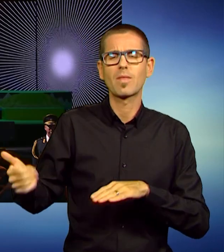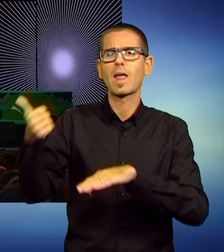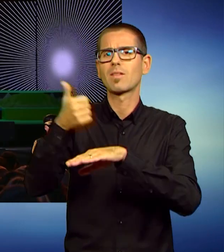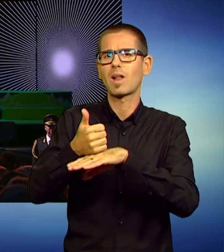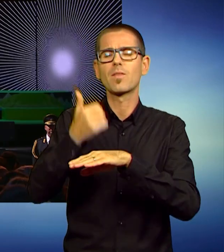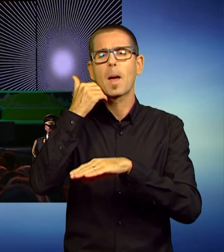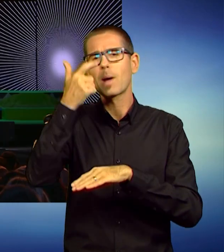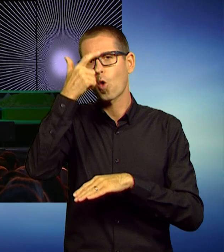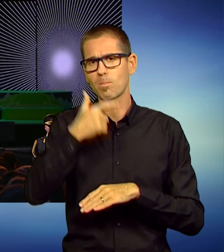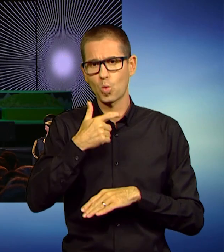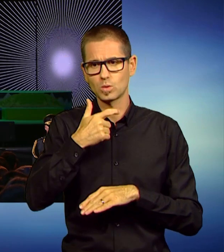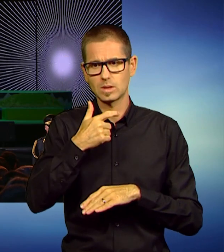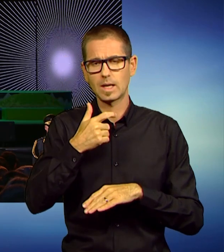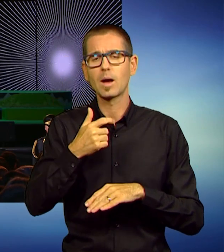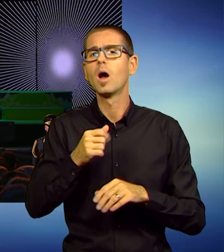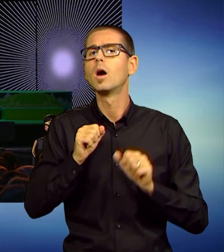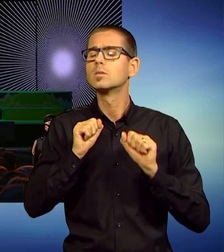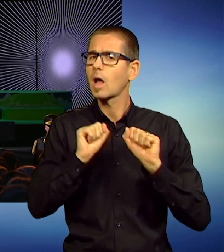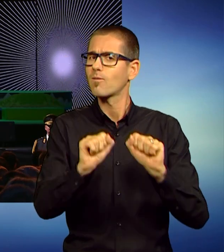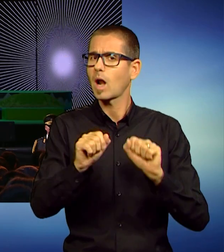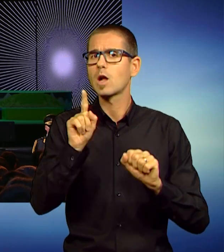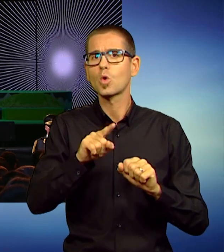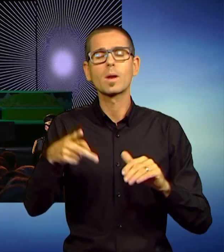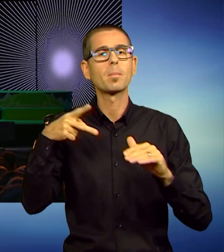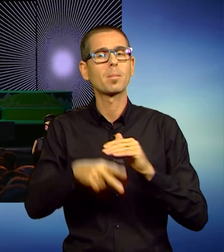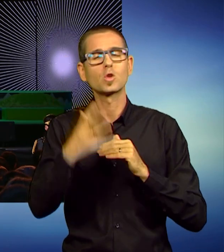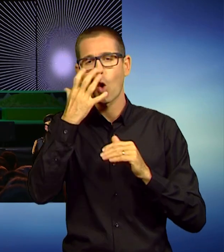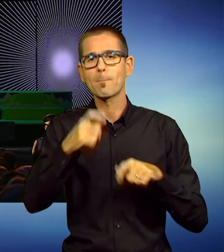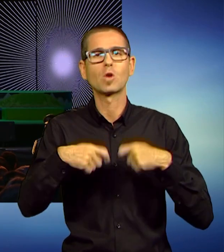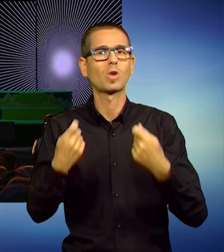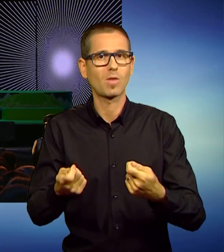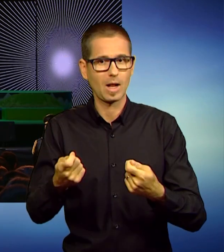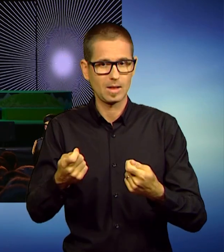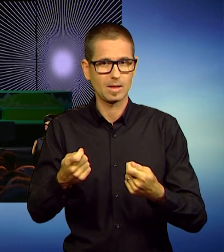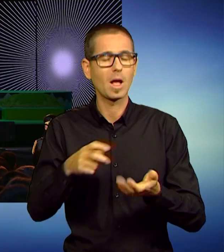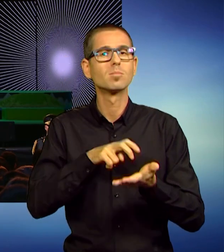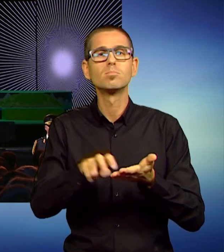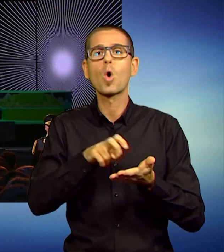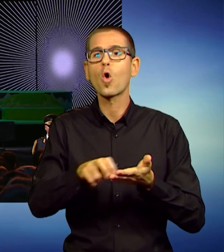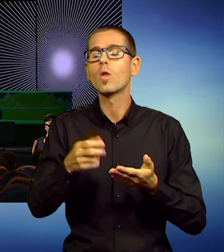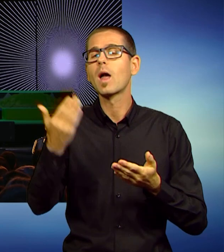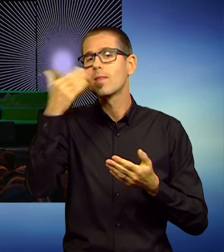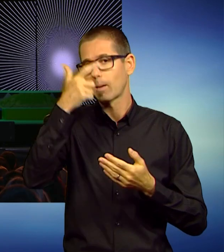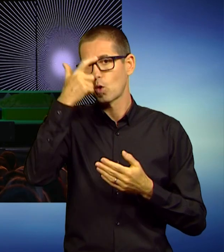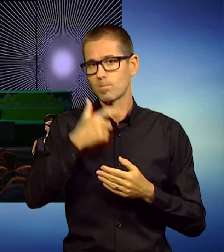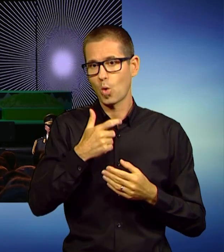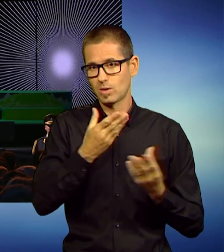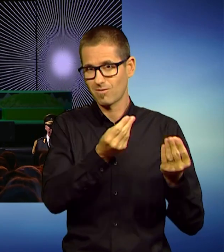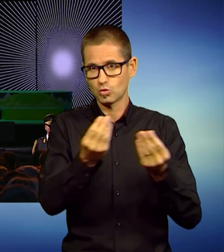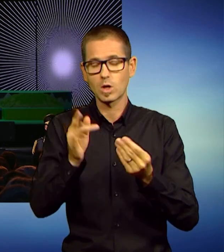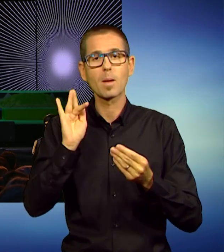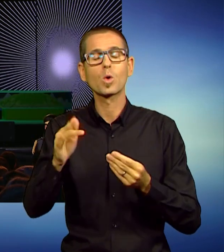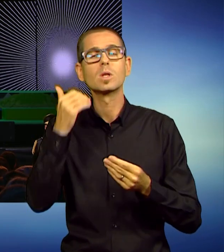nadvlade belopoltih, zavračal in preprečil maščevalni pohod temnopolte večine proti belopolti